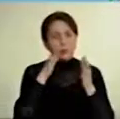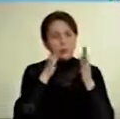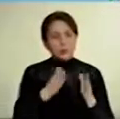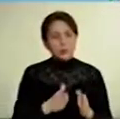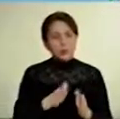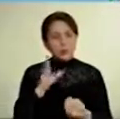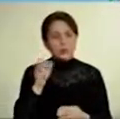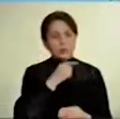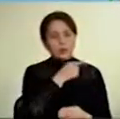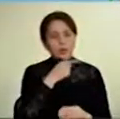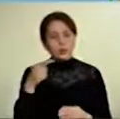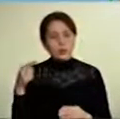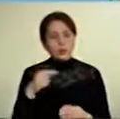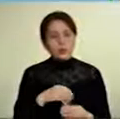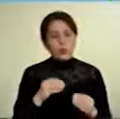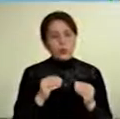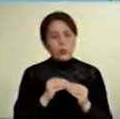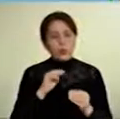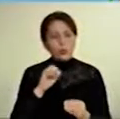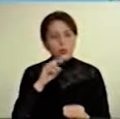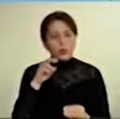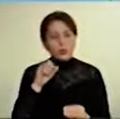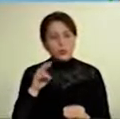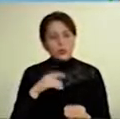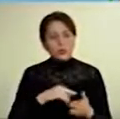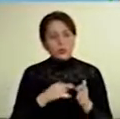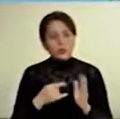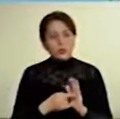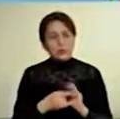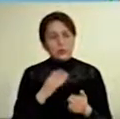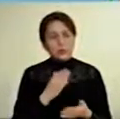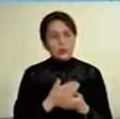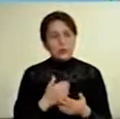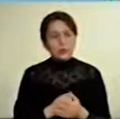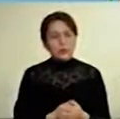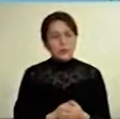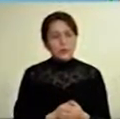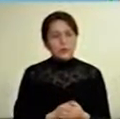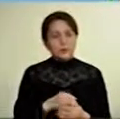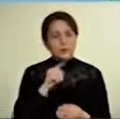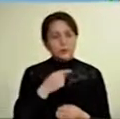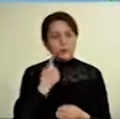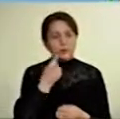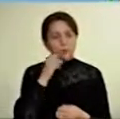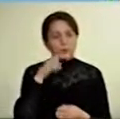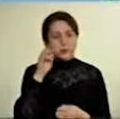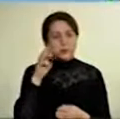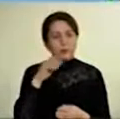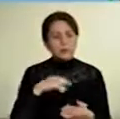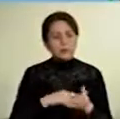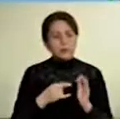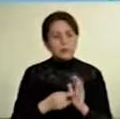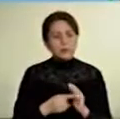va qatorlarda 10 tadan kataklar, ya'ni kvadratlar tashkil topgan. Mana bu 1 desimetr